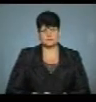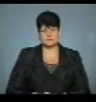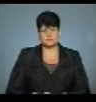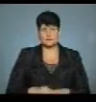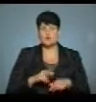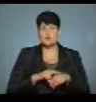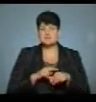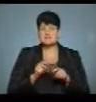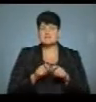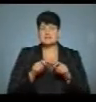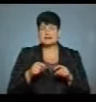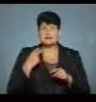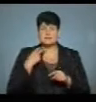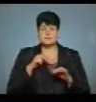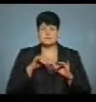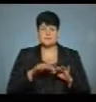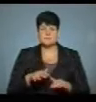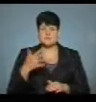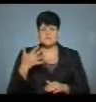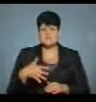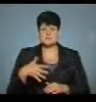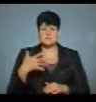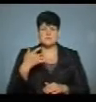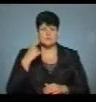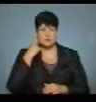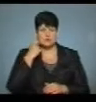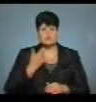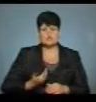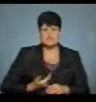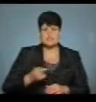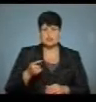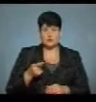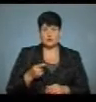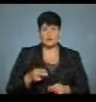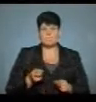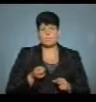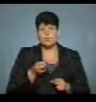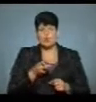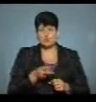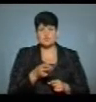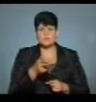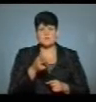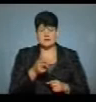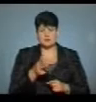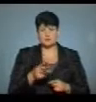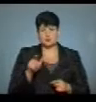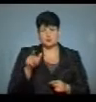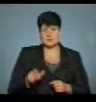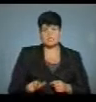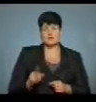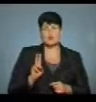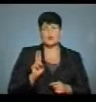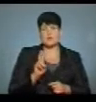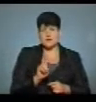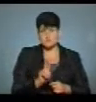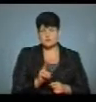Поліцейські відкрили кримінальне провадження щодо 55-річного жителя Тернополя, який погрожував пістолетом пасажирові тролейбуса. Про це сьогодні